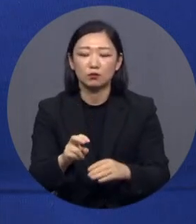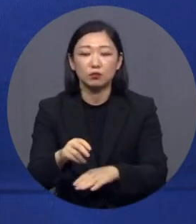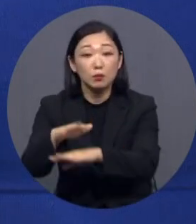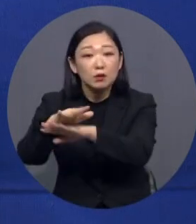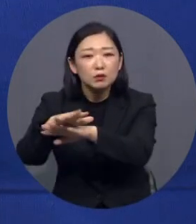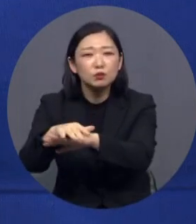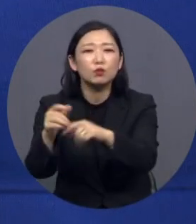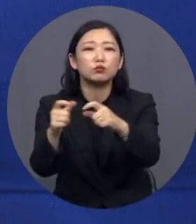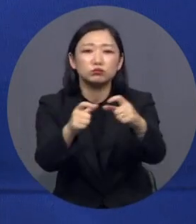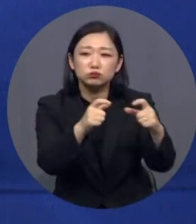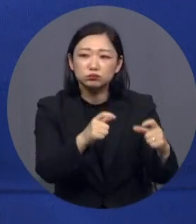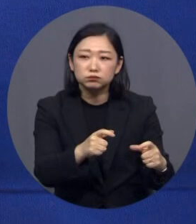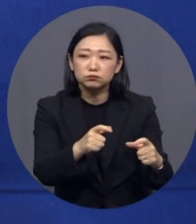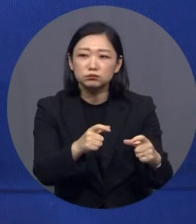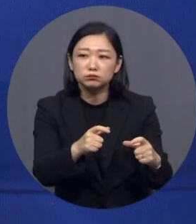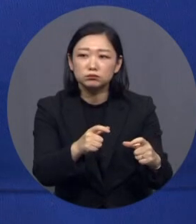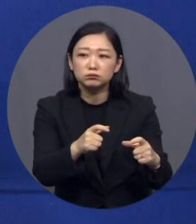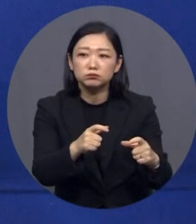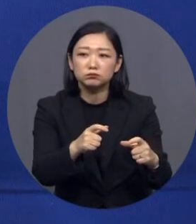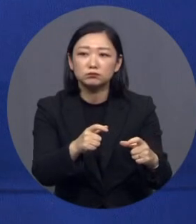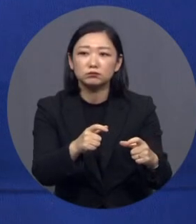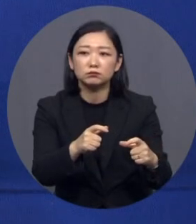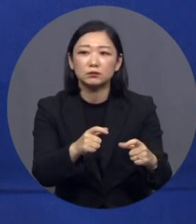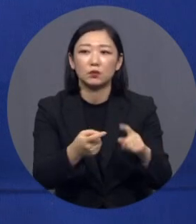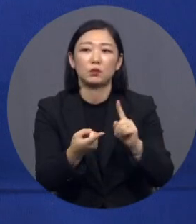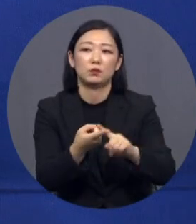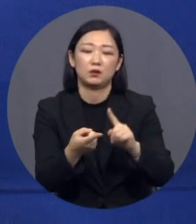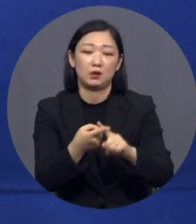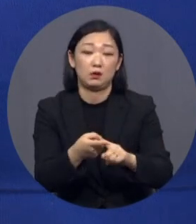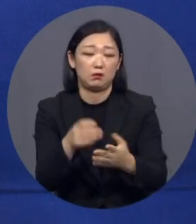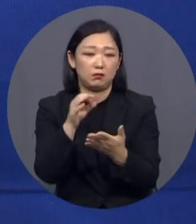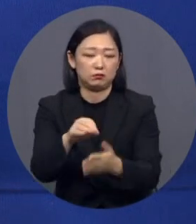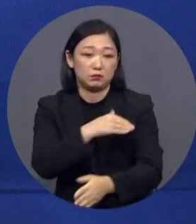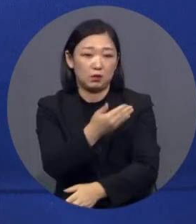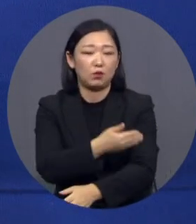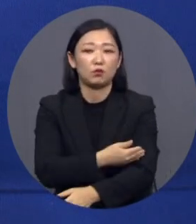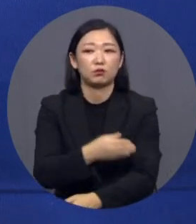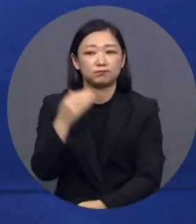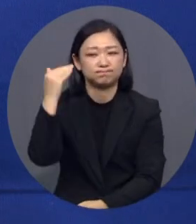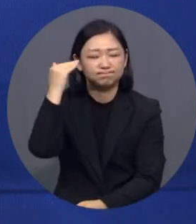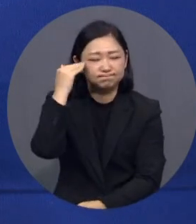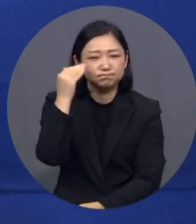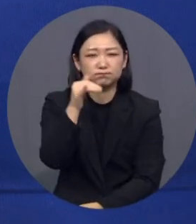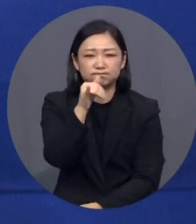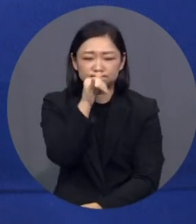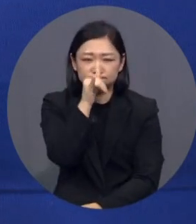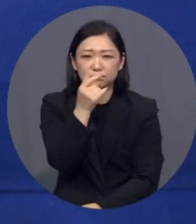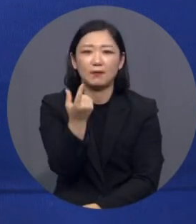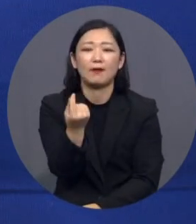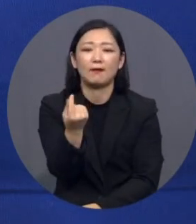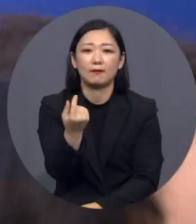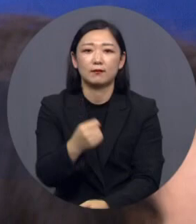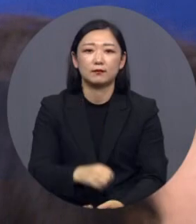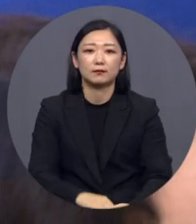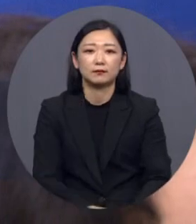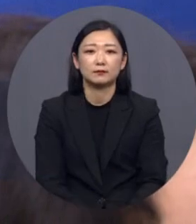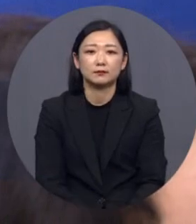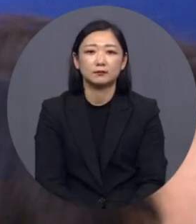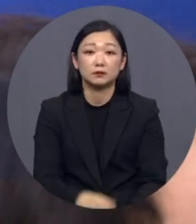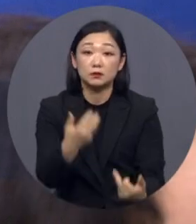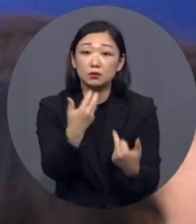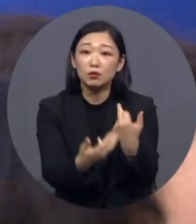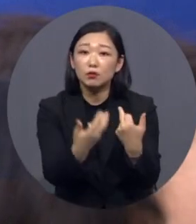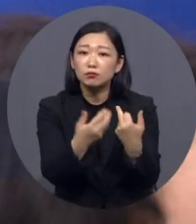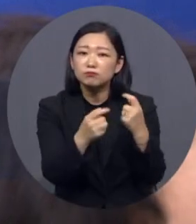지역에 그 해당되는 부분들 그 부분에 대해서 일단 재산권 침해가 있지 않은가. 서귀포